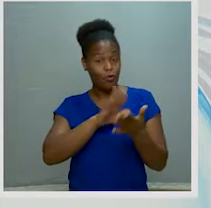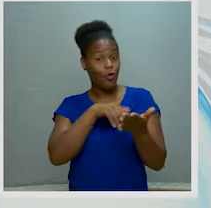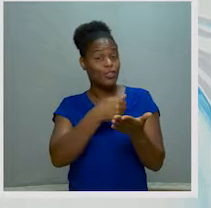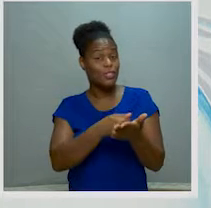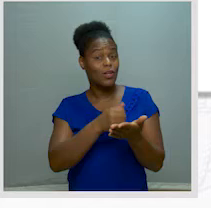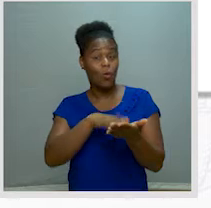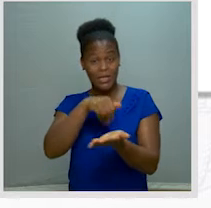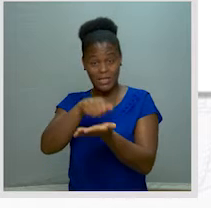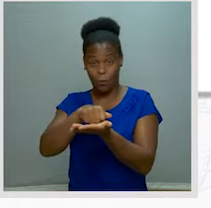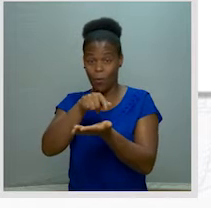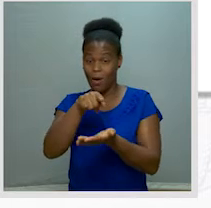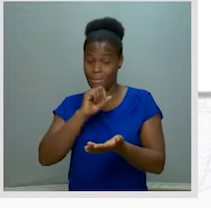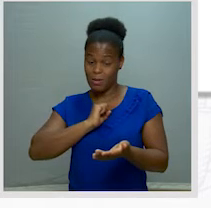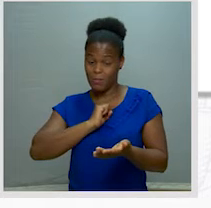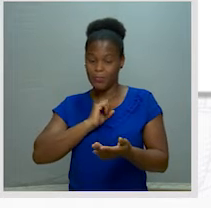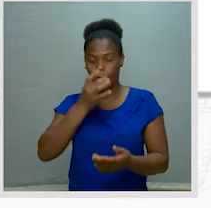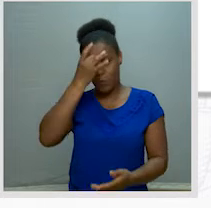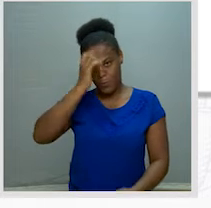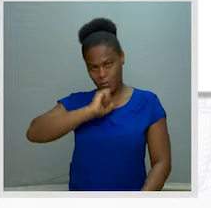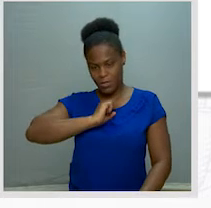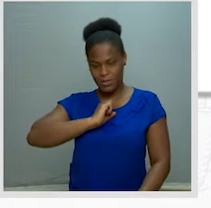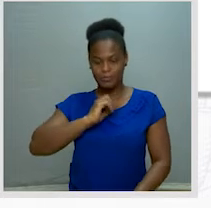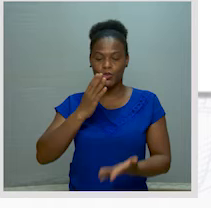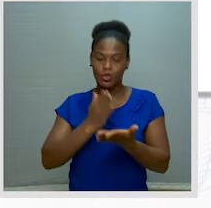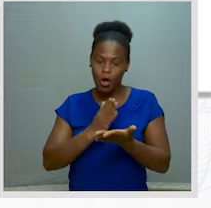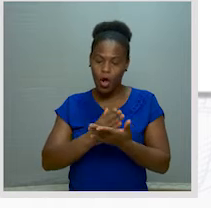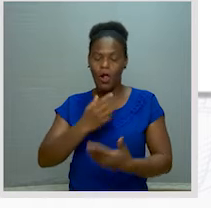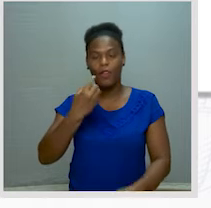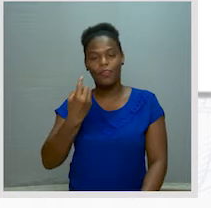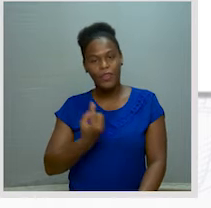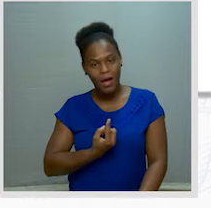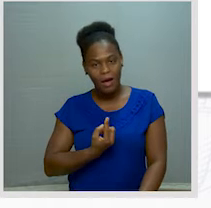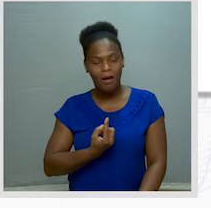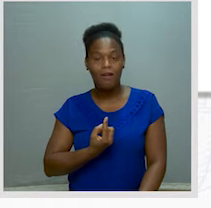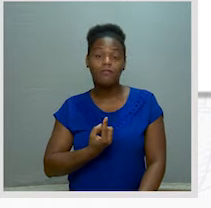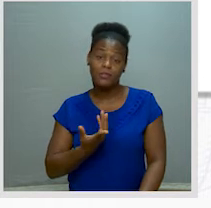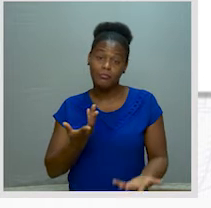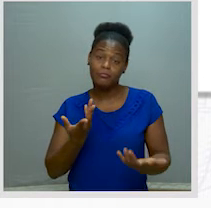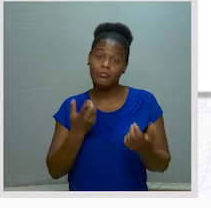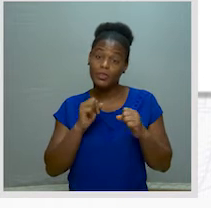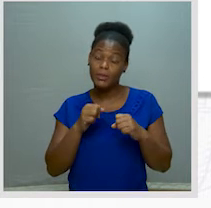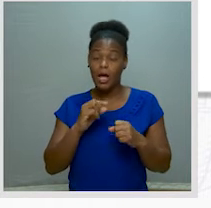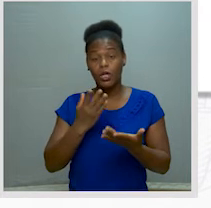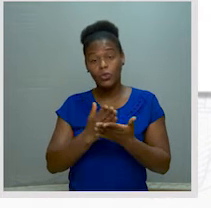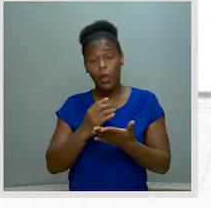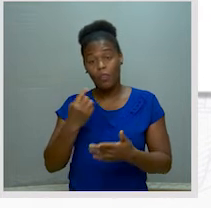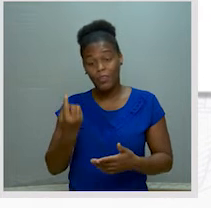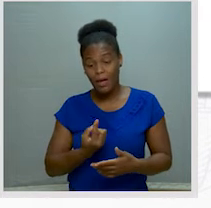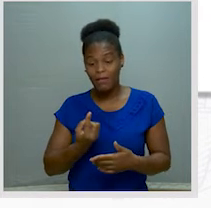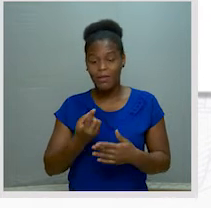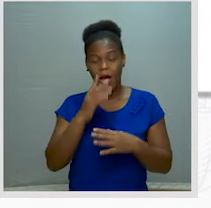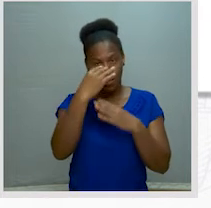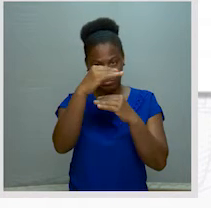ma correction. Donc, pour moi, l'école doit être, d'accord? Pour moi,